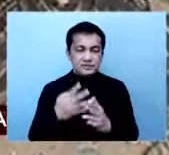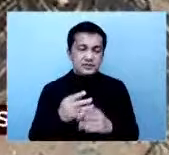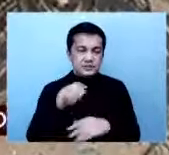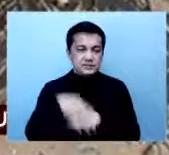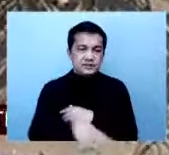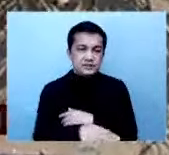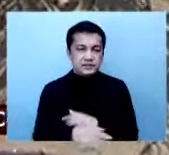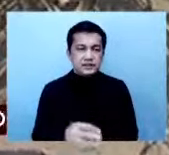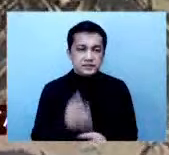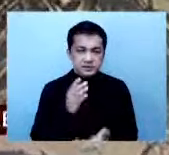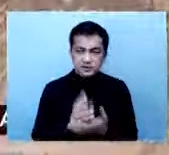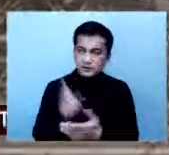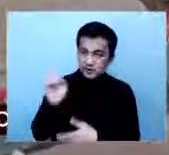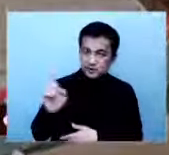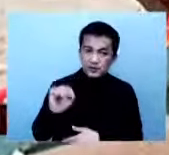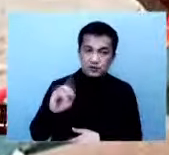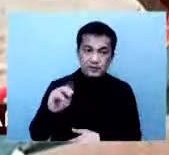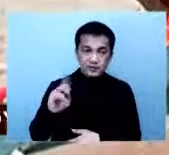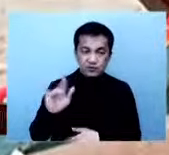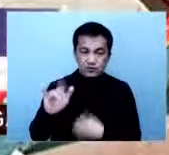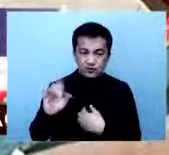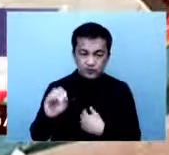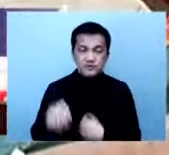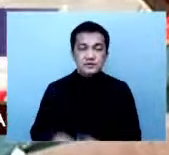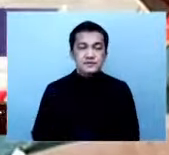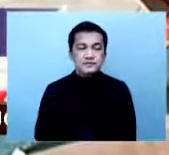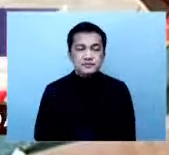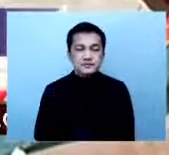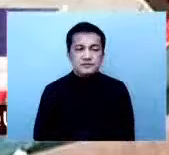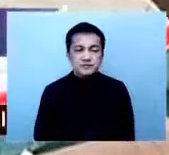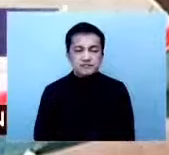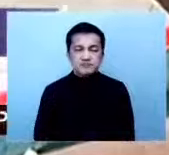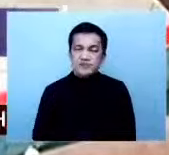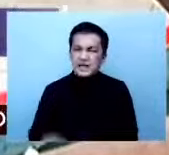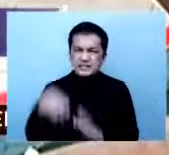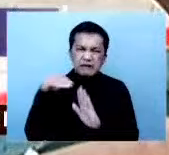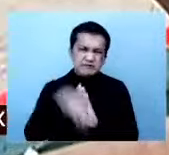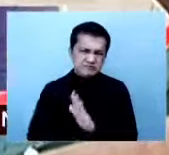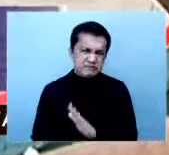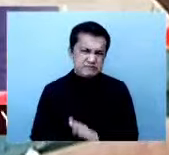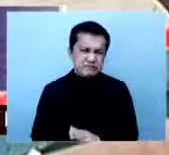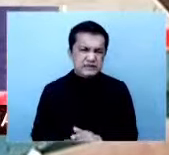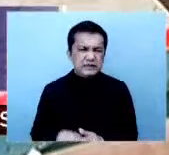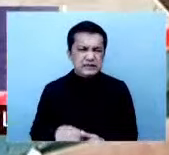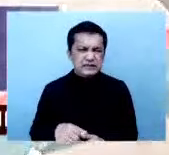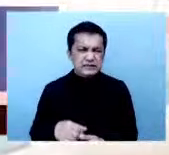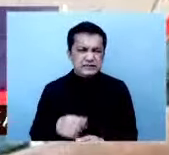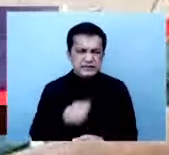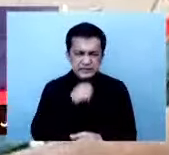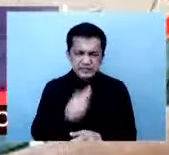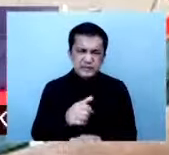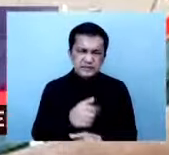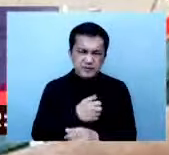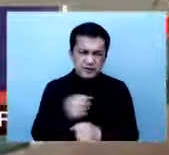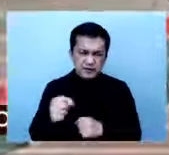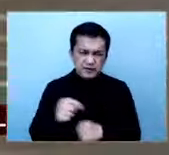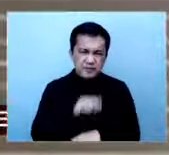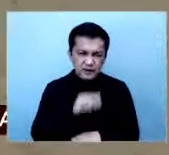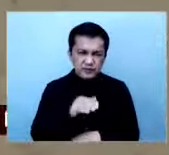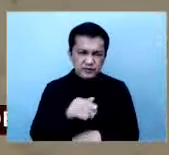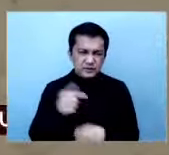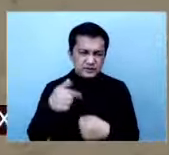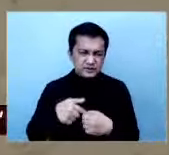pangda si mango hindi mabawi yung pagod gasolina kulang